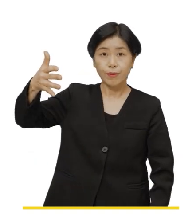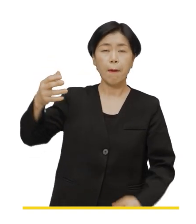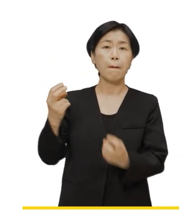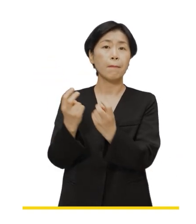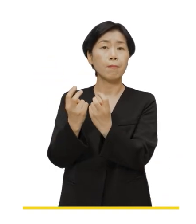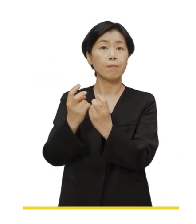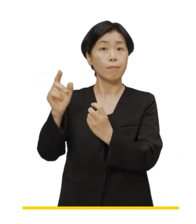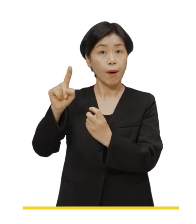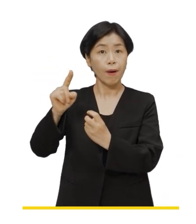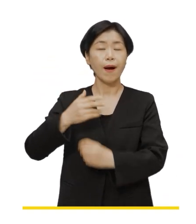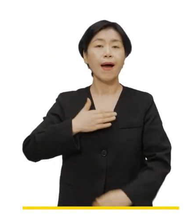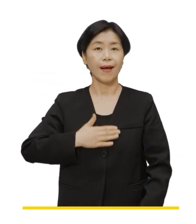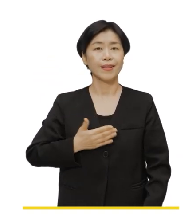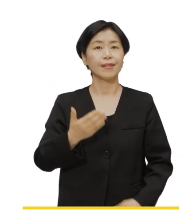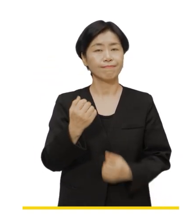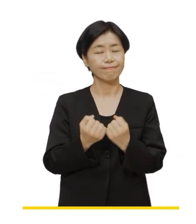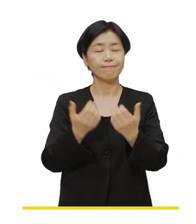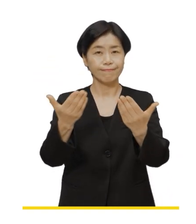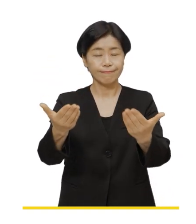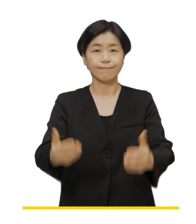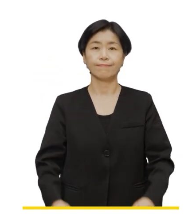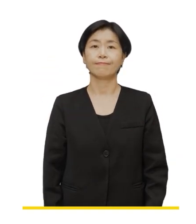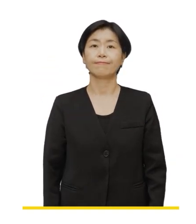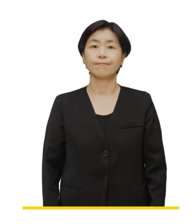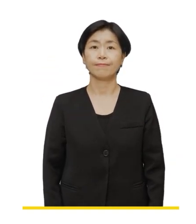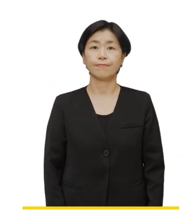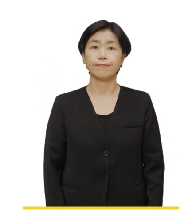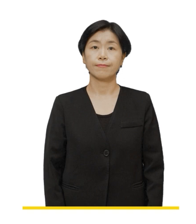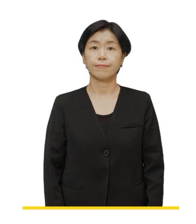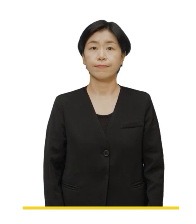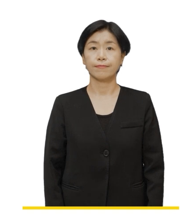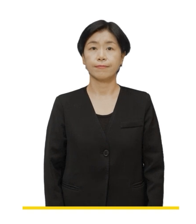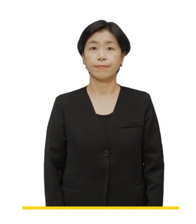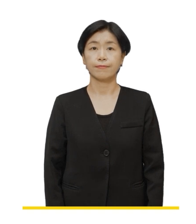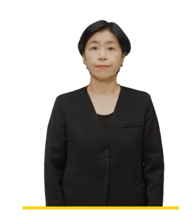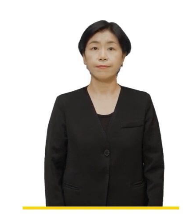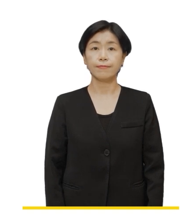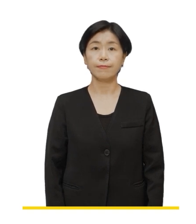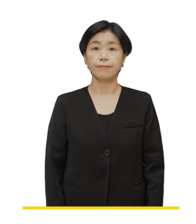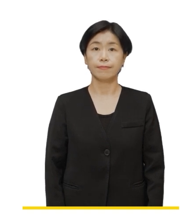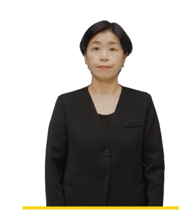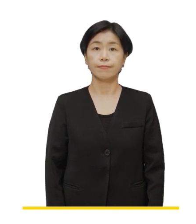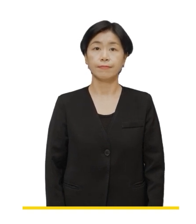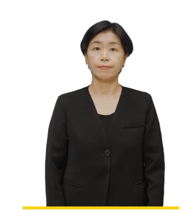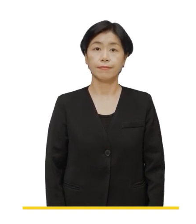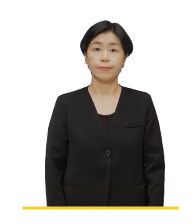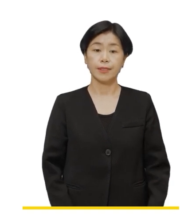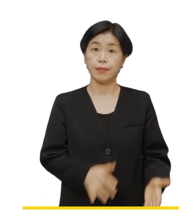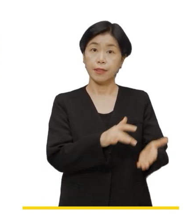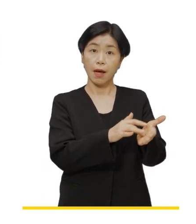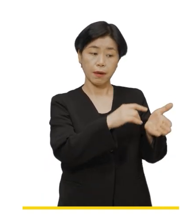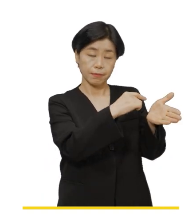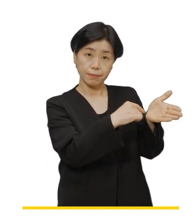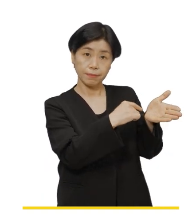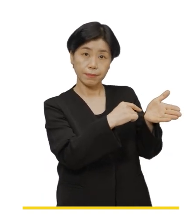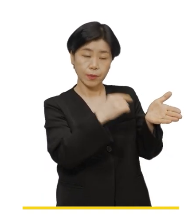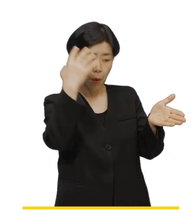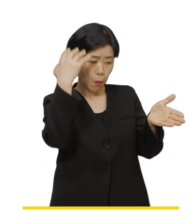홈페이지에서 의약품 안전정보 찾는 방법을 알아볼까요? 의약품에 있는 코드를